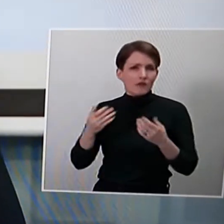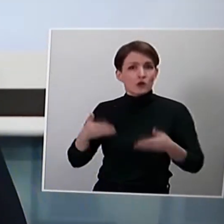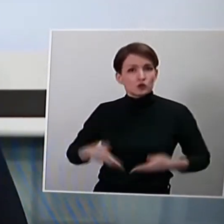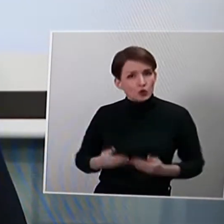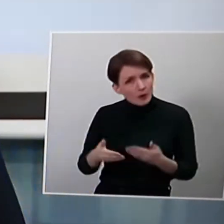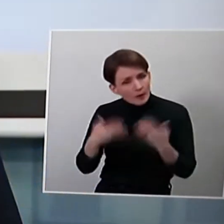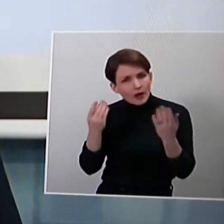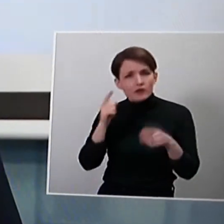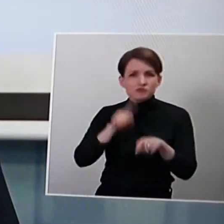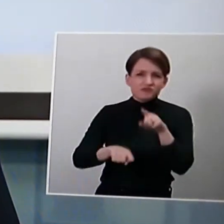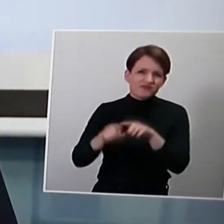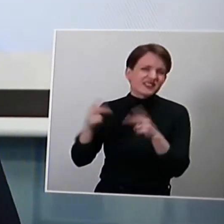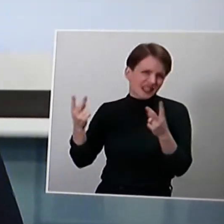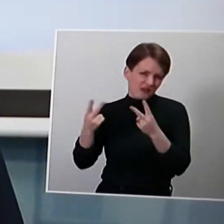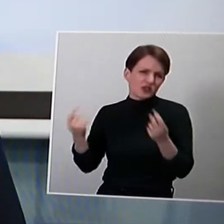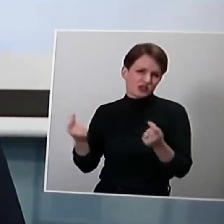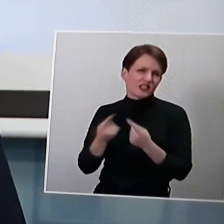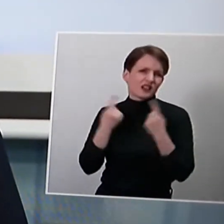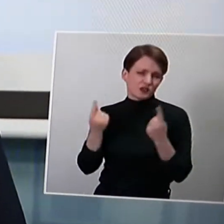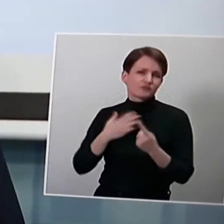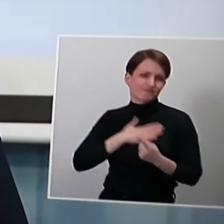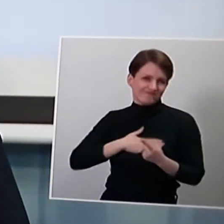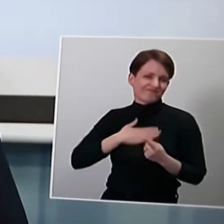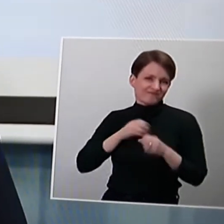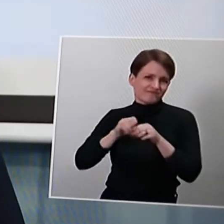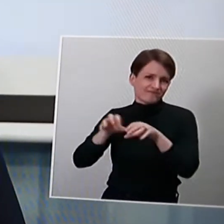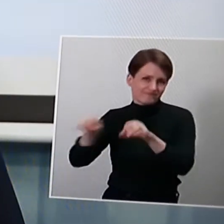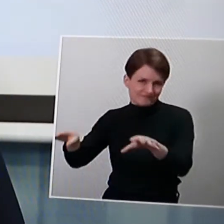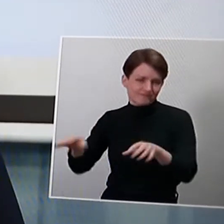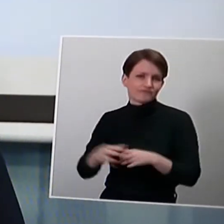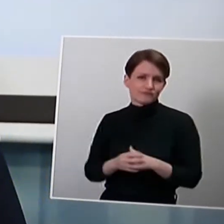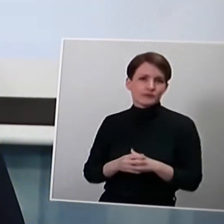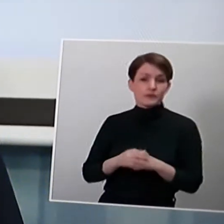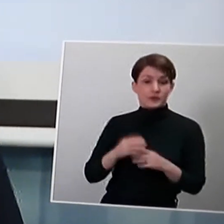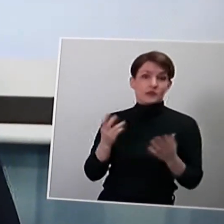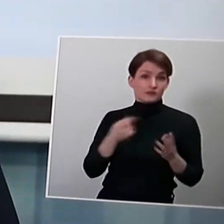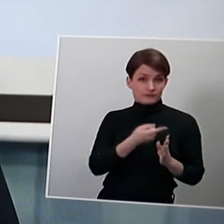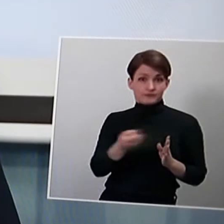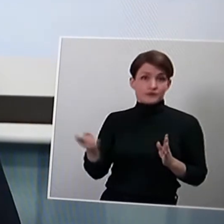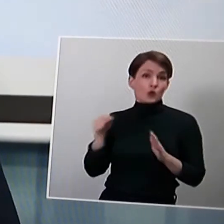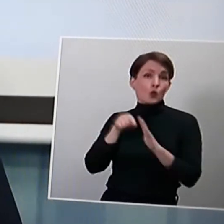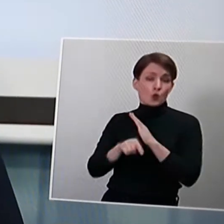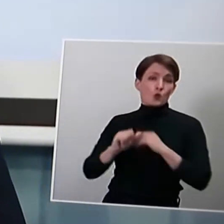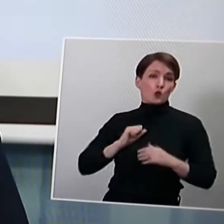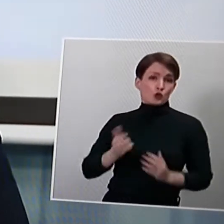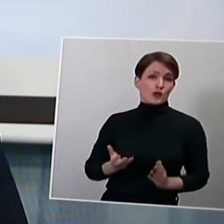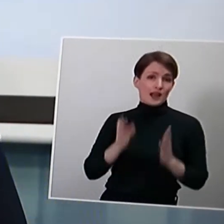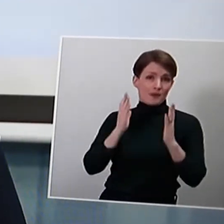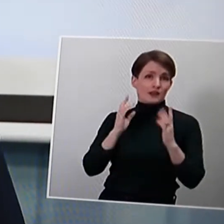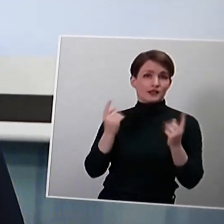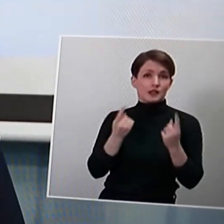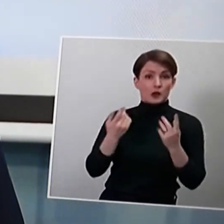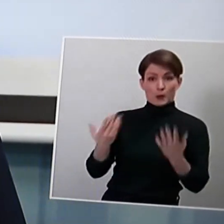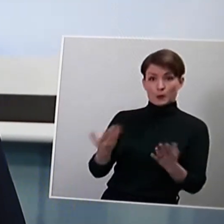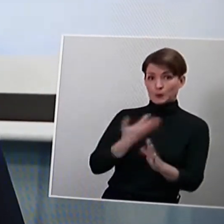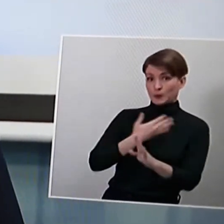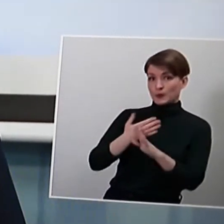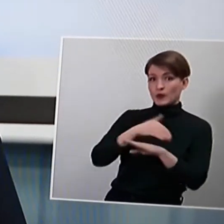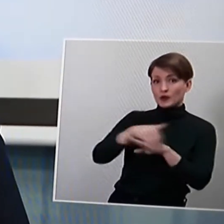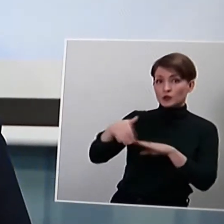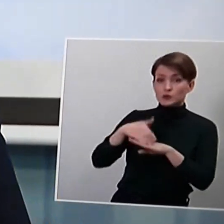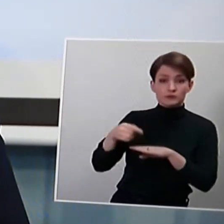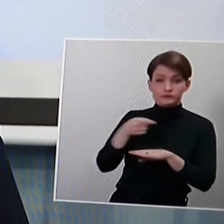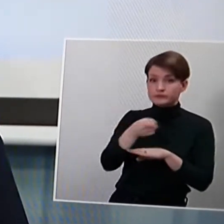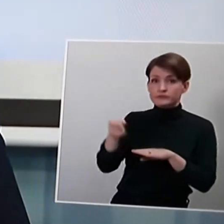syntymäpäiviltä, tämän tyyppisistä tilaisuuksista. Ne ovat yksityiselämän tilaisuuksia, nykyiset rajoitukset eivät niihin